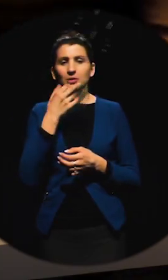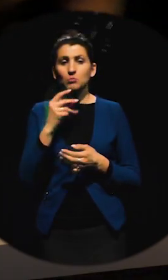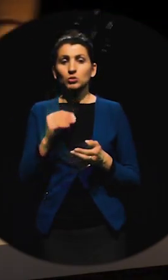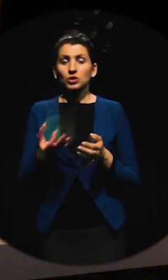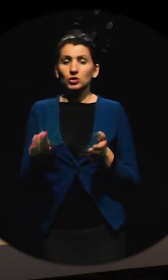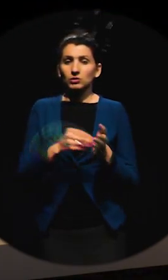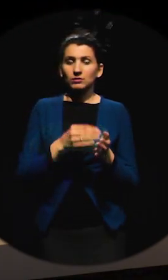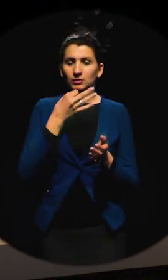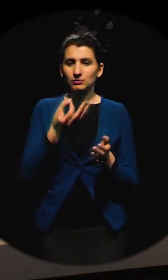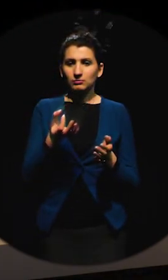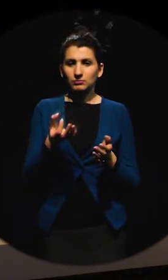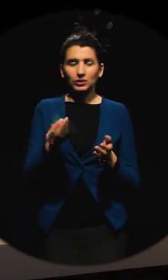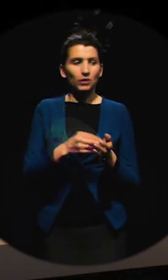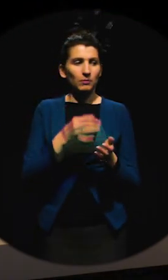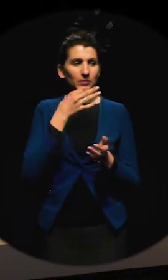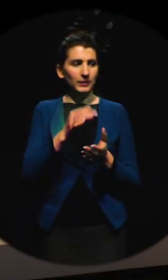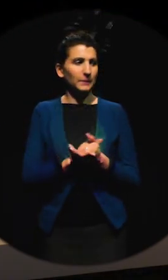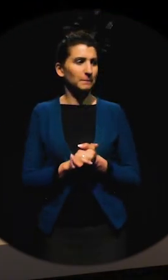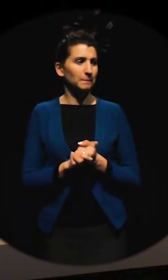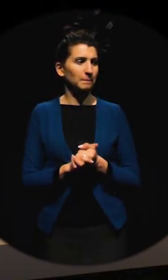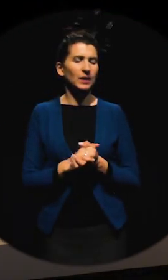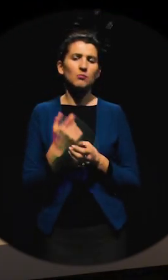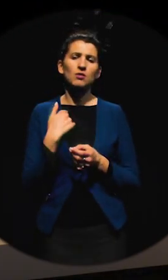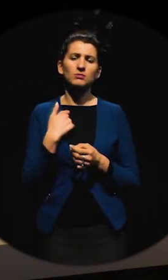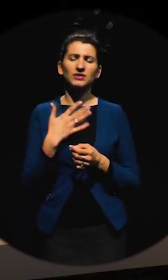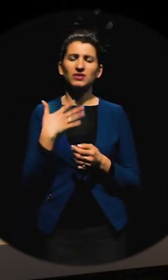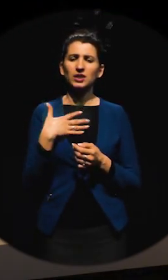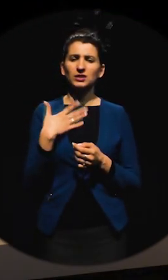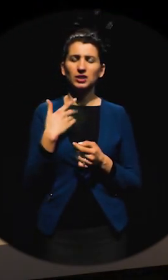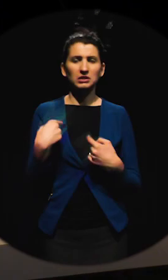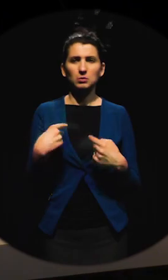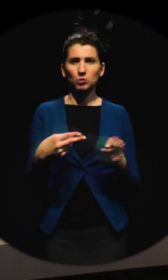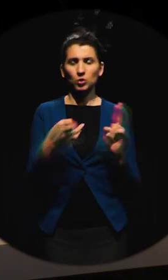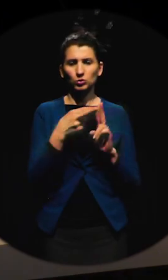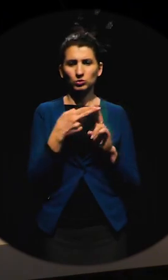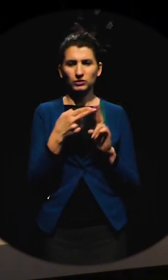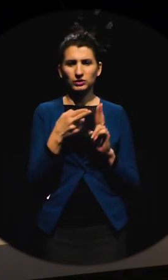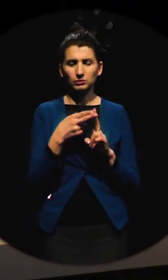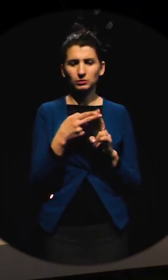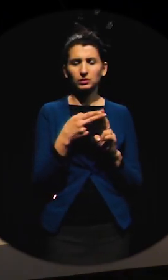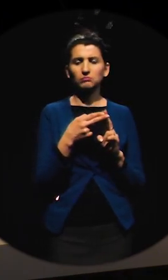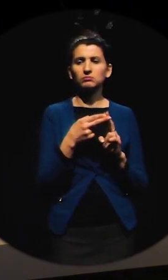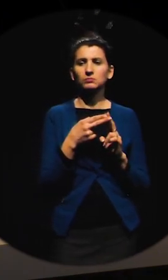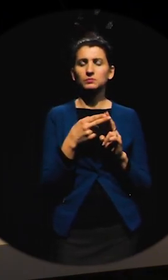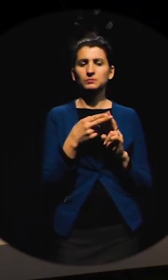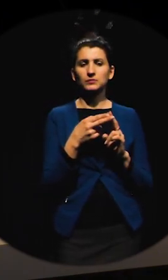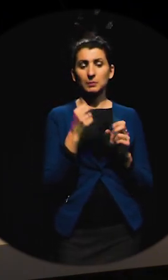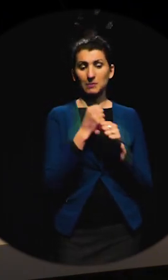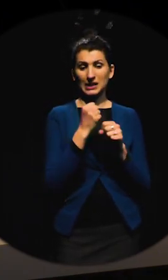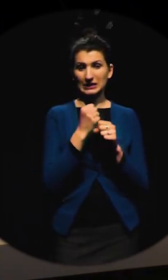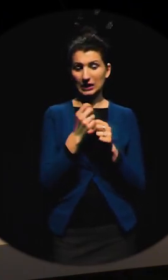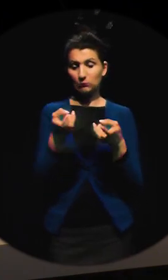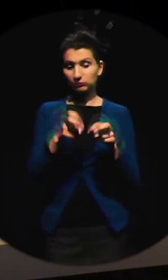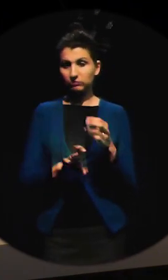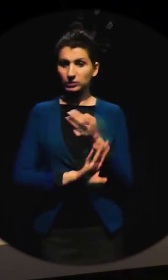W odpowiedzi na Twoje jeszcze pytanie, bo mi się wydaje, że nie konsultowaliśmy się rzeczywiście w momencie pracy nad